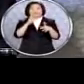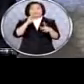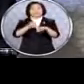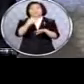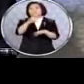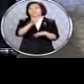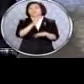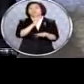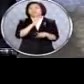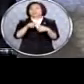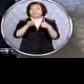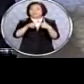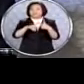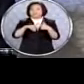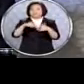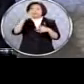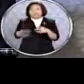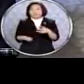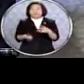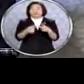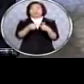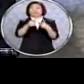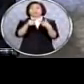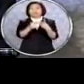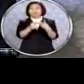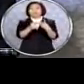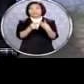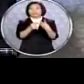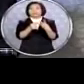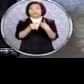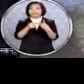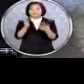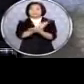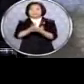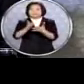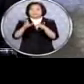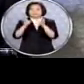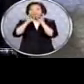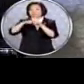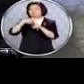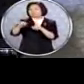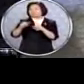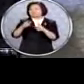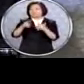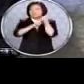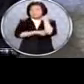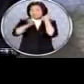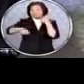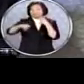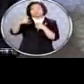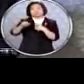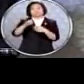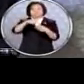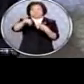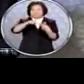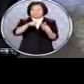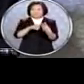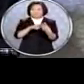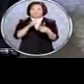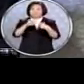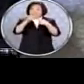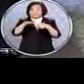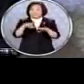呢，是行政的效率；第三呢，就是裁判的品质。那么风气方面呢，我们积极